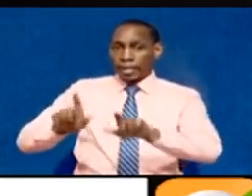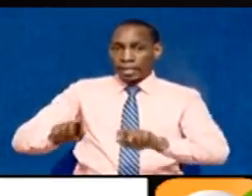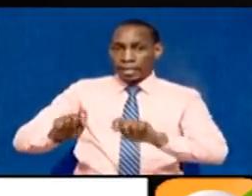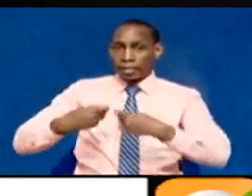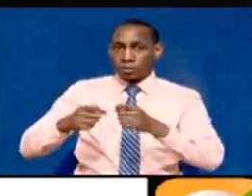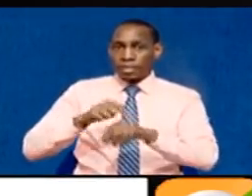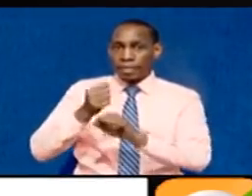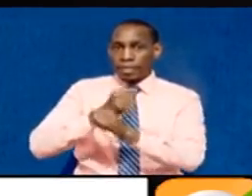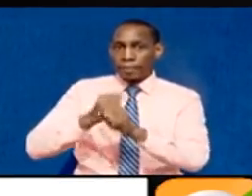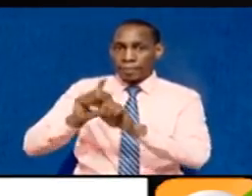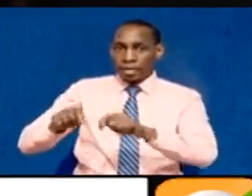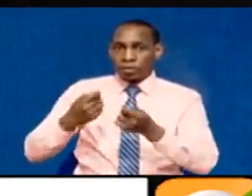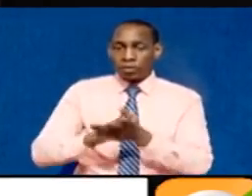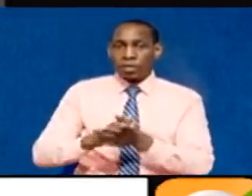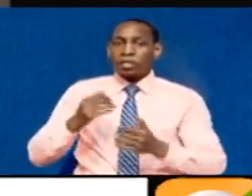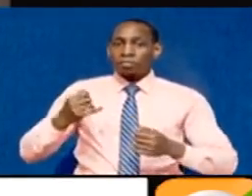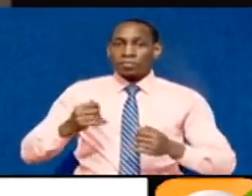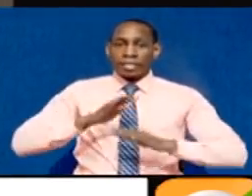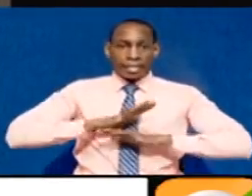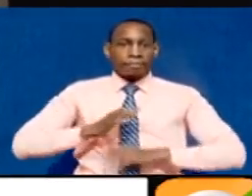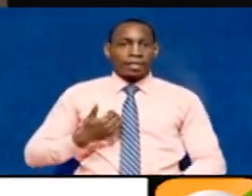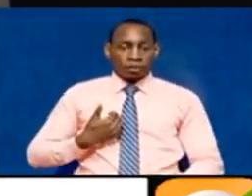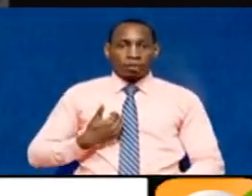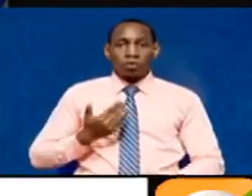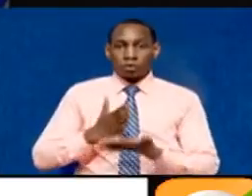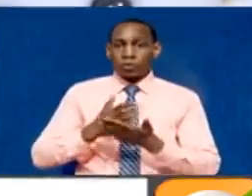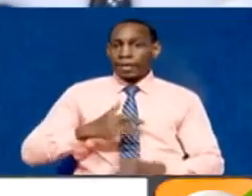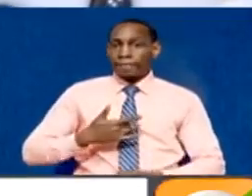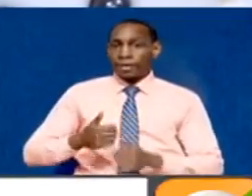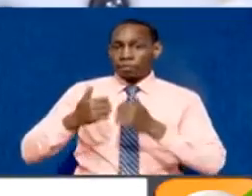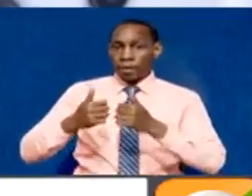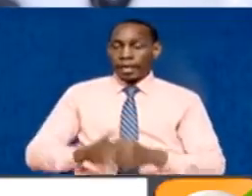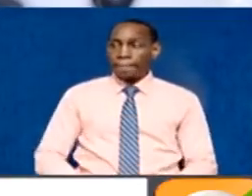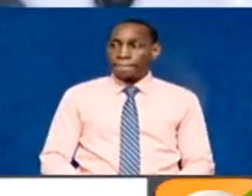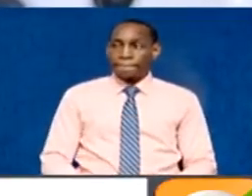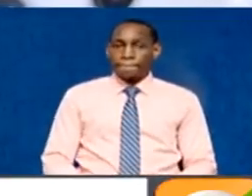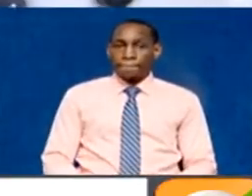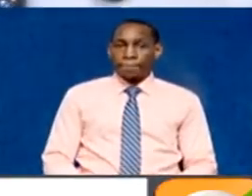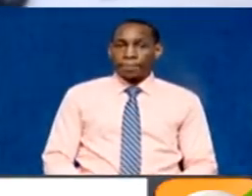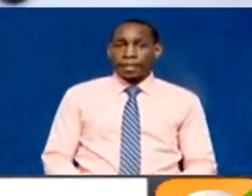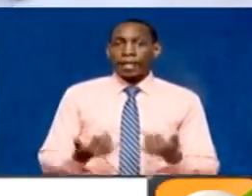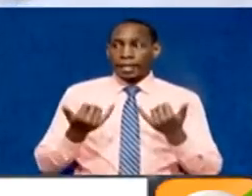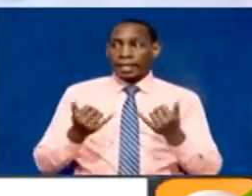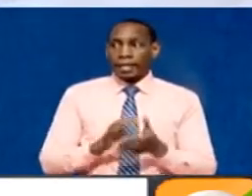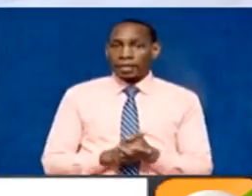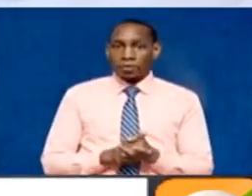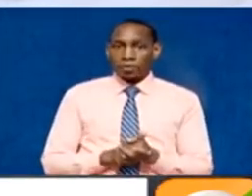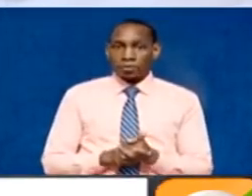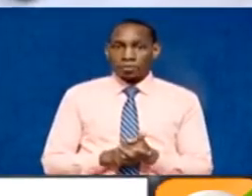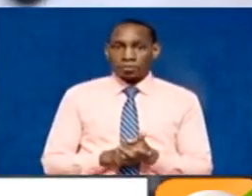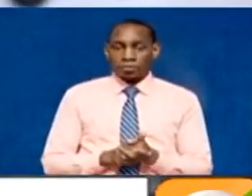kuna vile nikitengeneze na nipatie ile furaha, ni kama comfort zone yangu. So